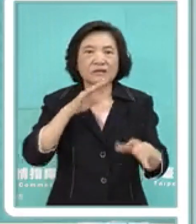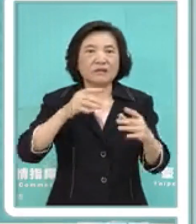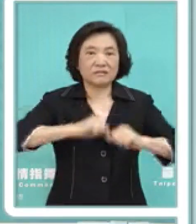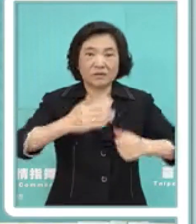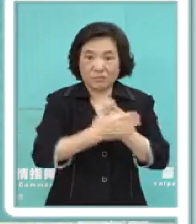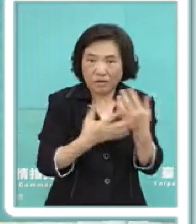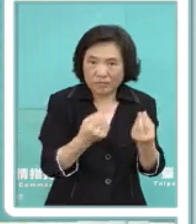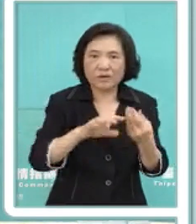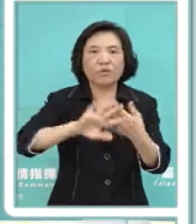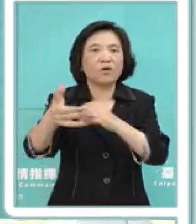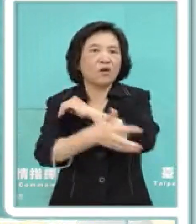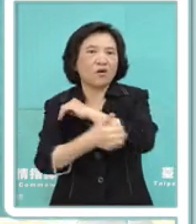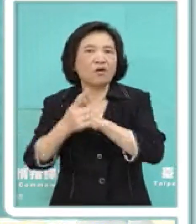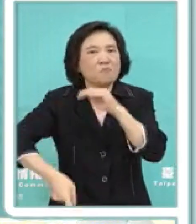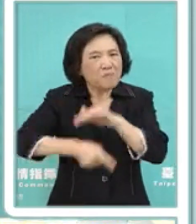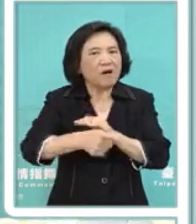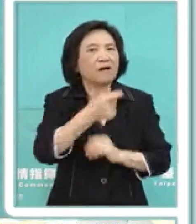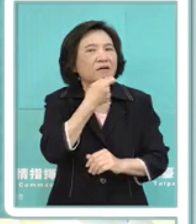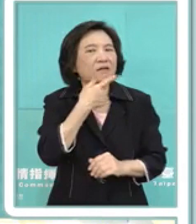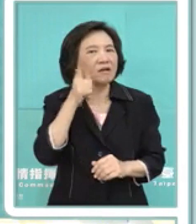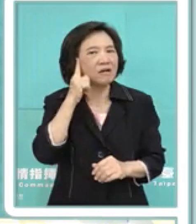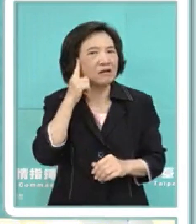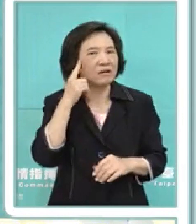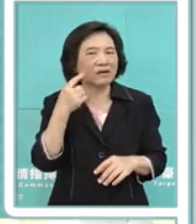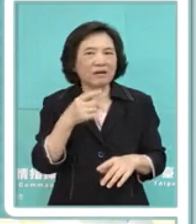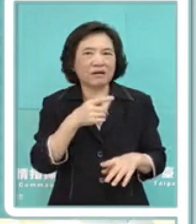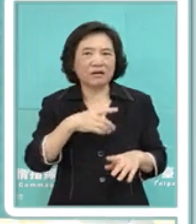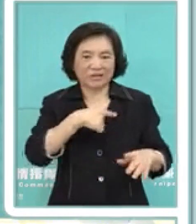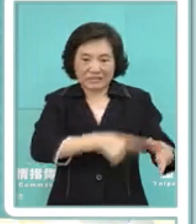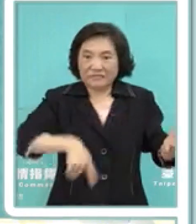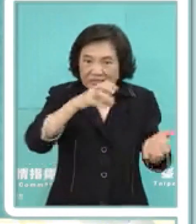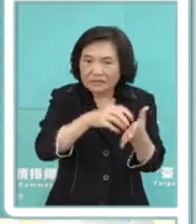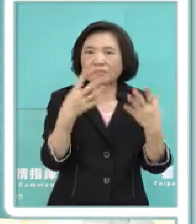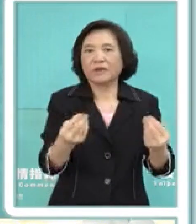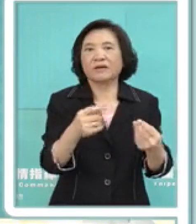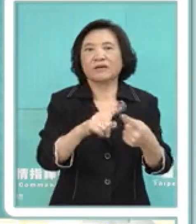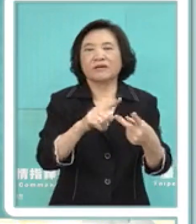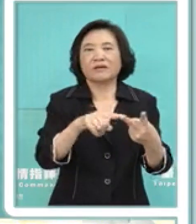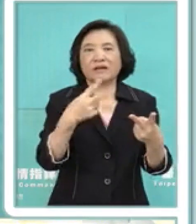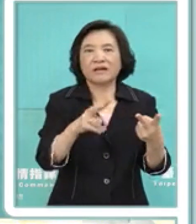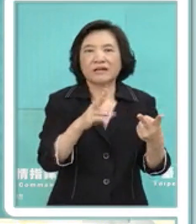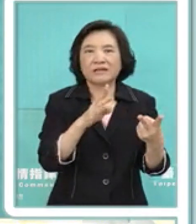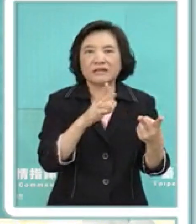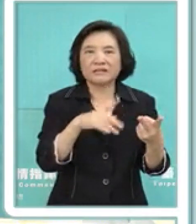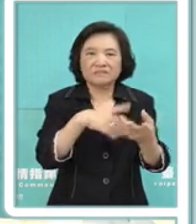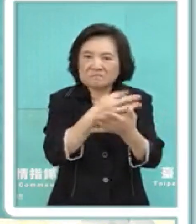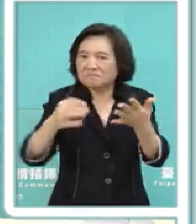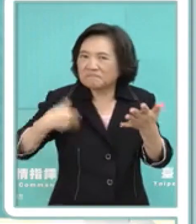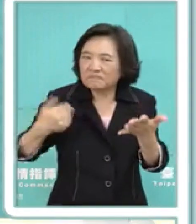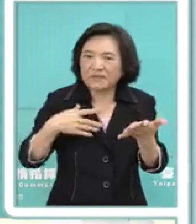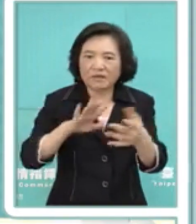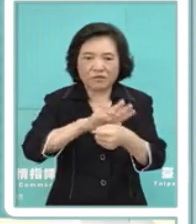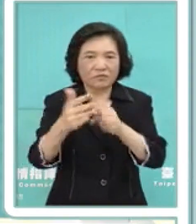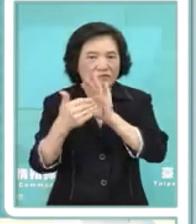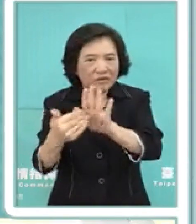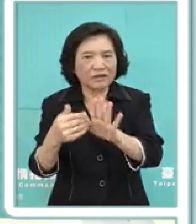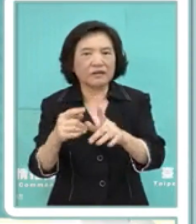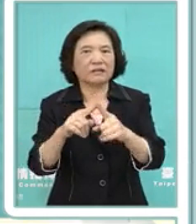保卡的移工，非法移工，这在整个不管是国安甚至在防疫上它是一